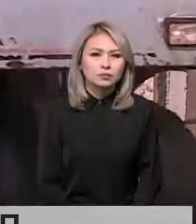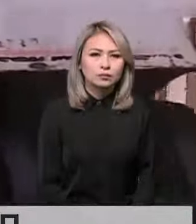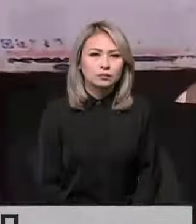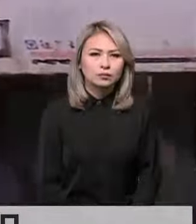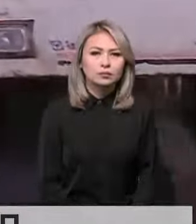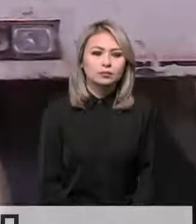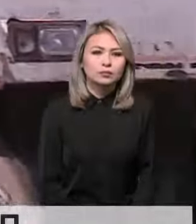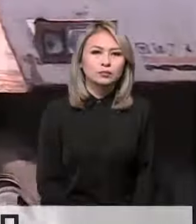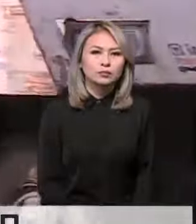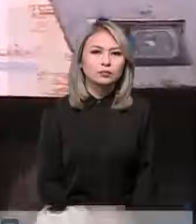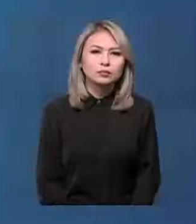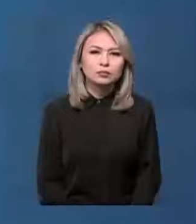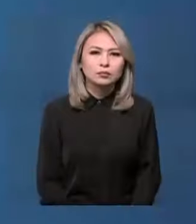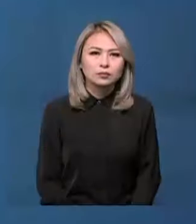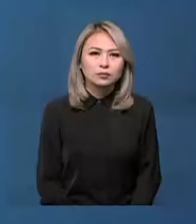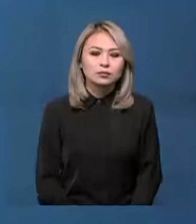Түркістан облысынан.